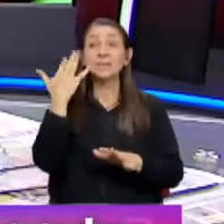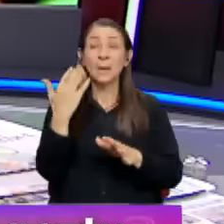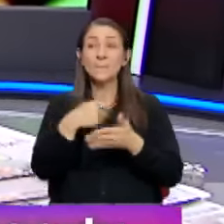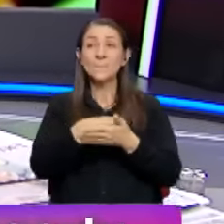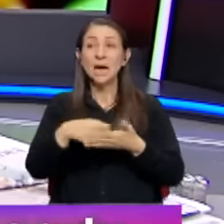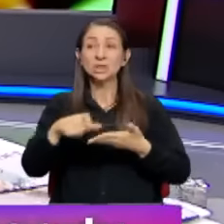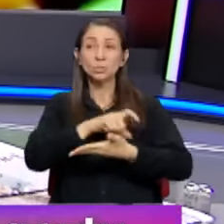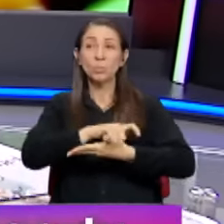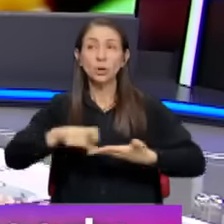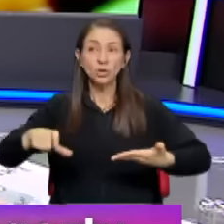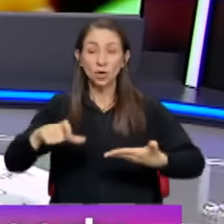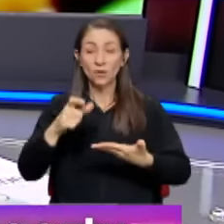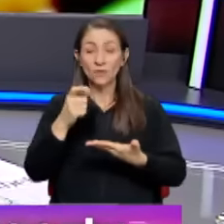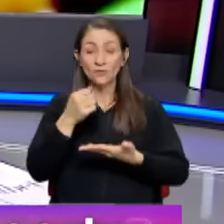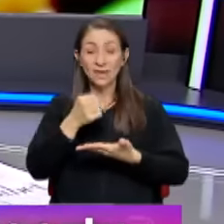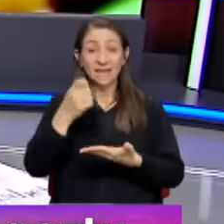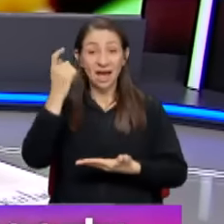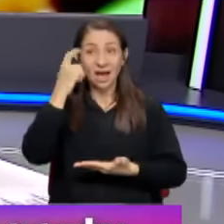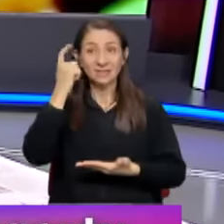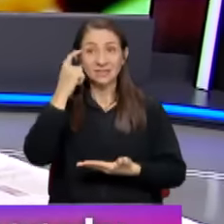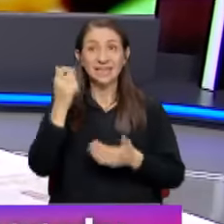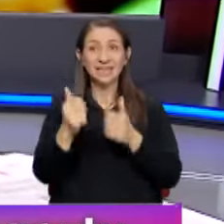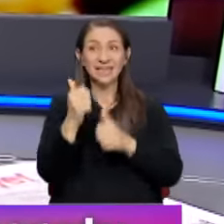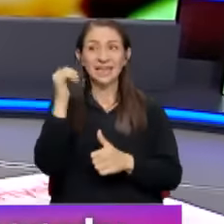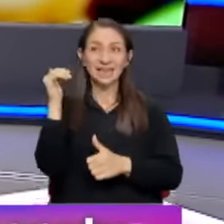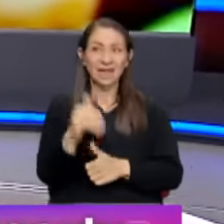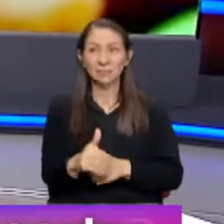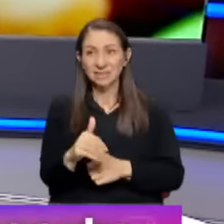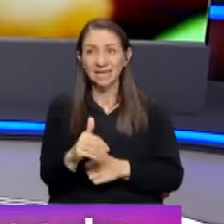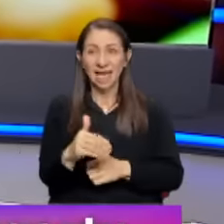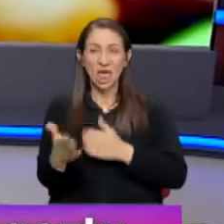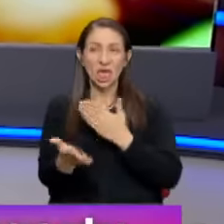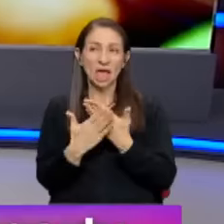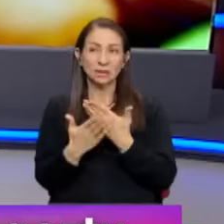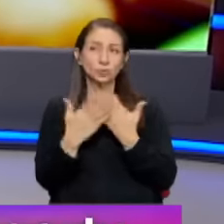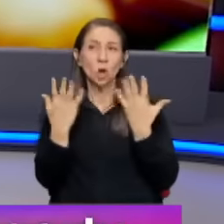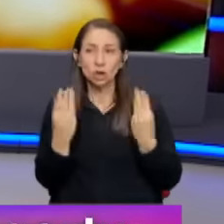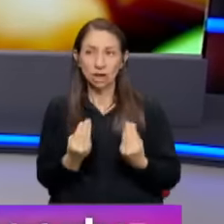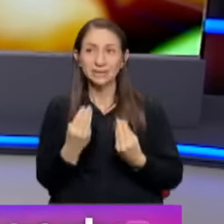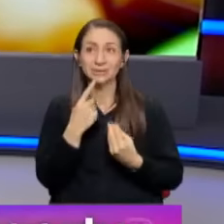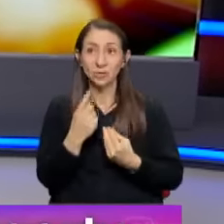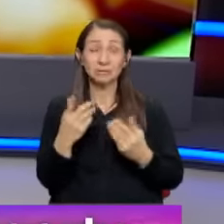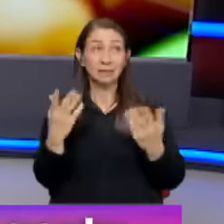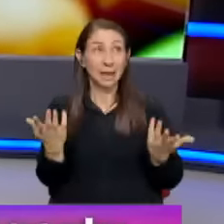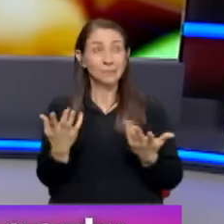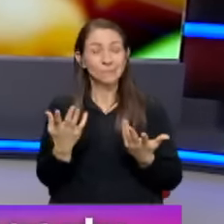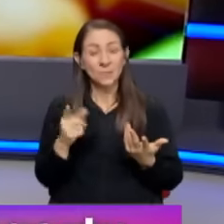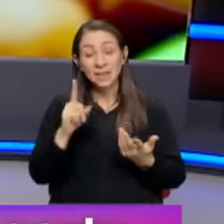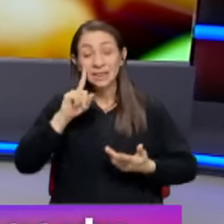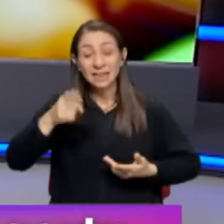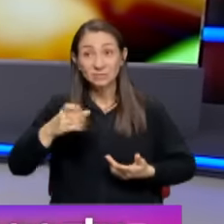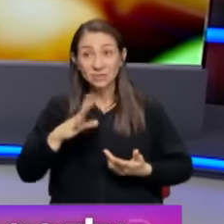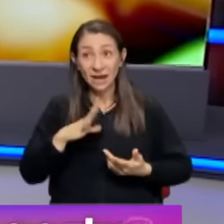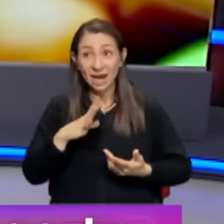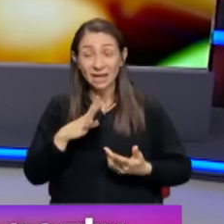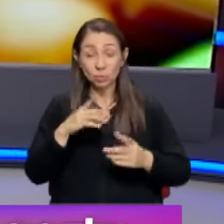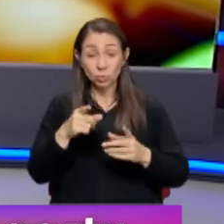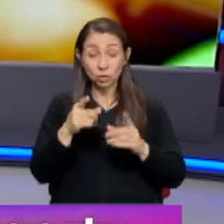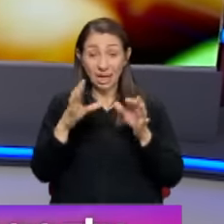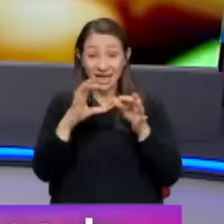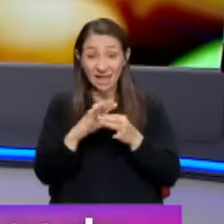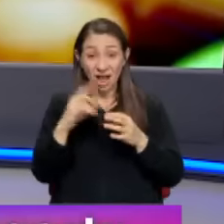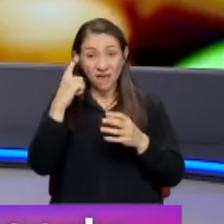maaş bordronuz finansal hafızanızın geri gelmesine yardımcı olacaktır. Yani bir tespit var. Teşhisle ilgili